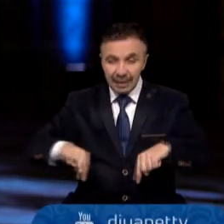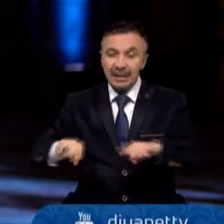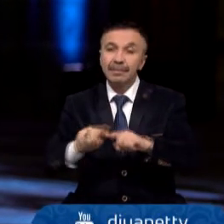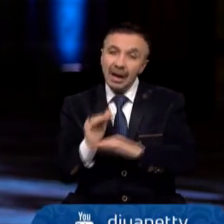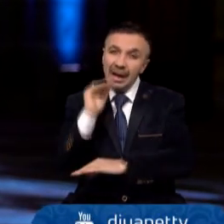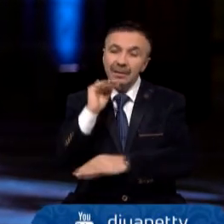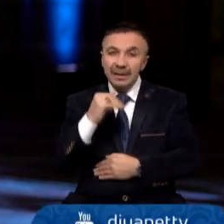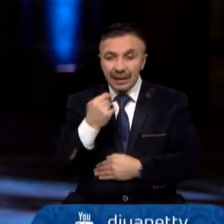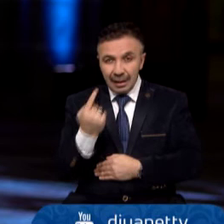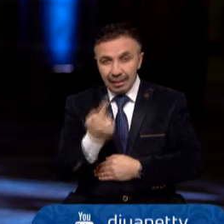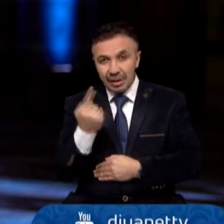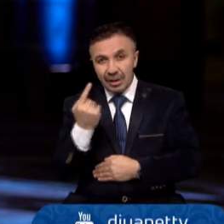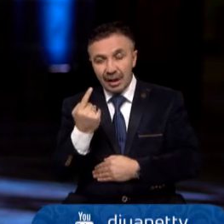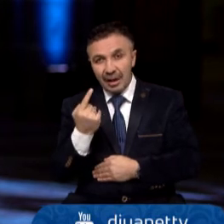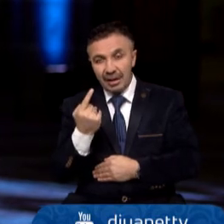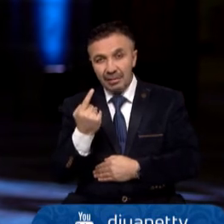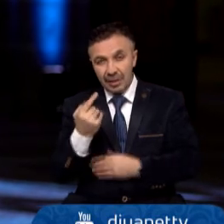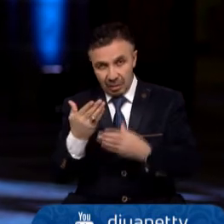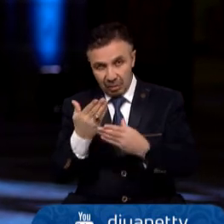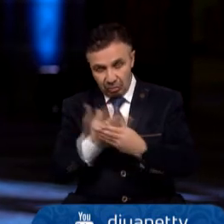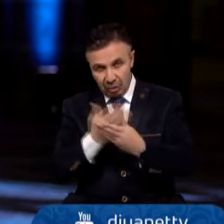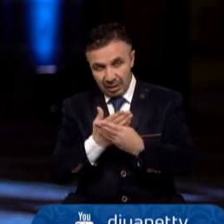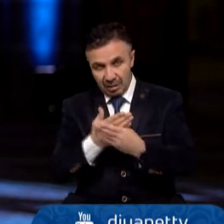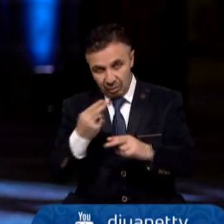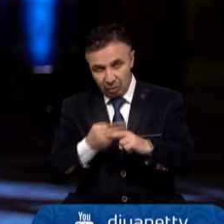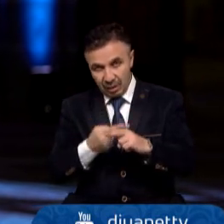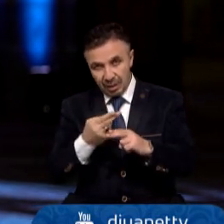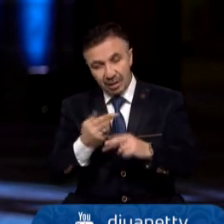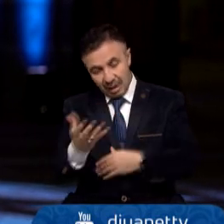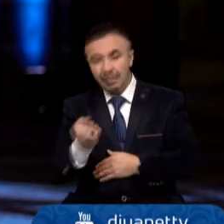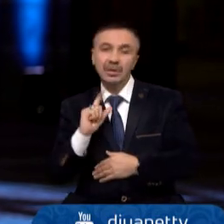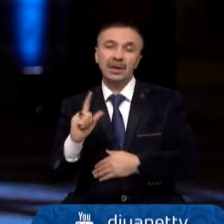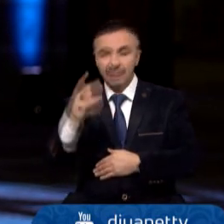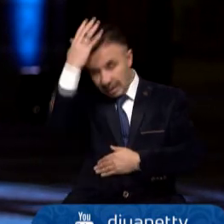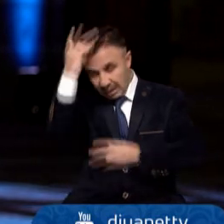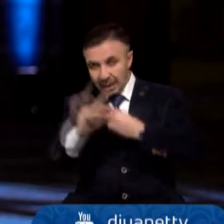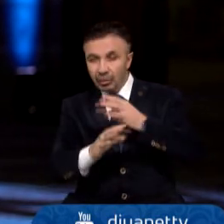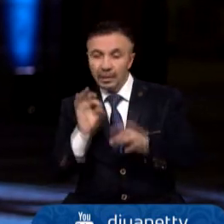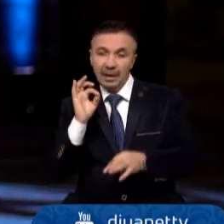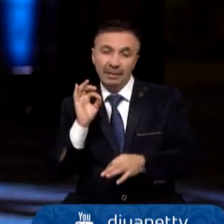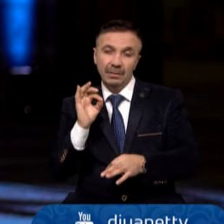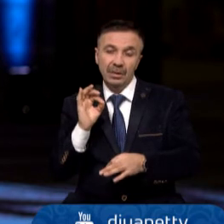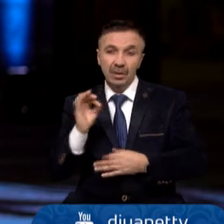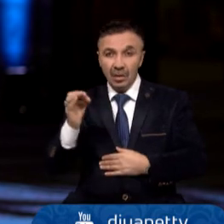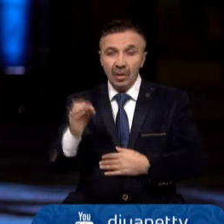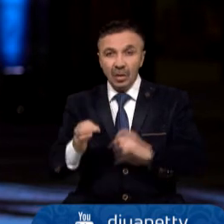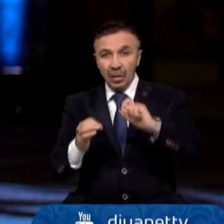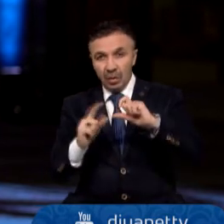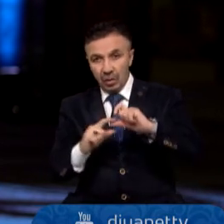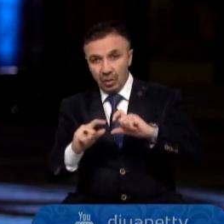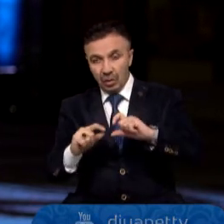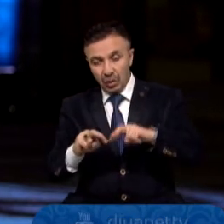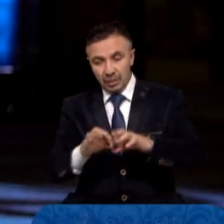hayatından bizim hayatımıza bir şey geçmeyecek mi Hazreti Ebubekir Efendim Osman'ın